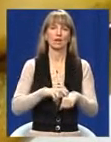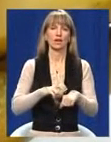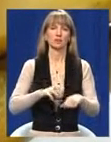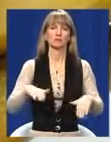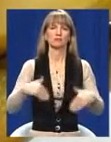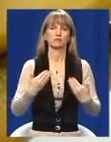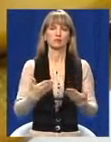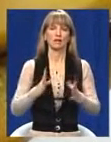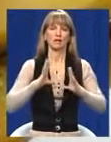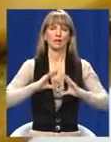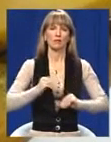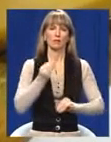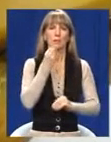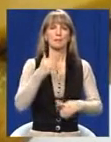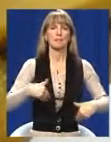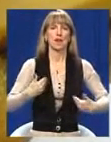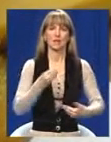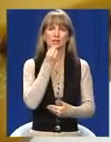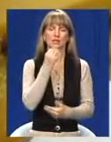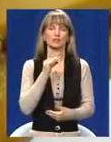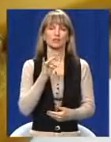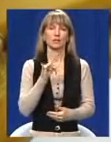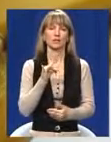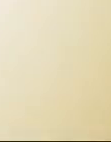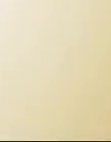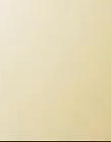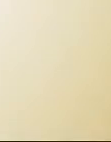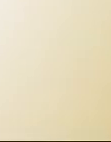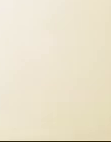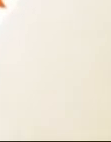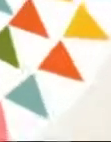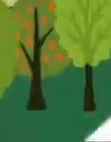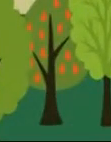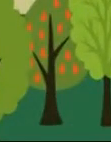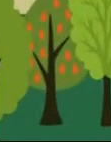втамовувати апетит корисною їжею та перекусами.